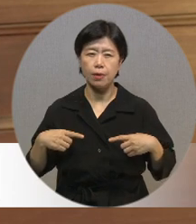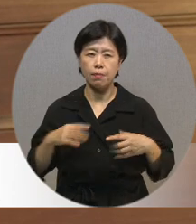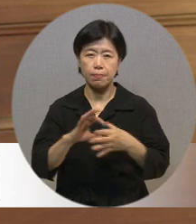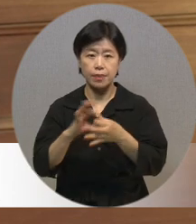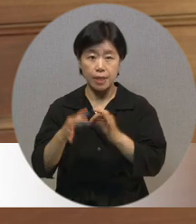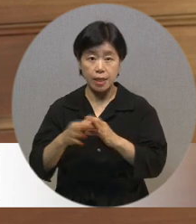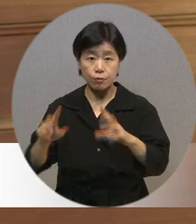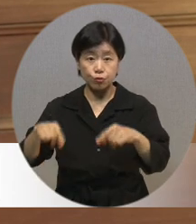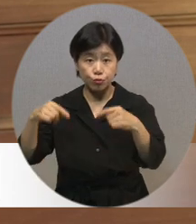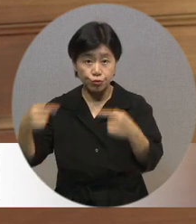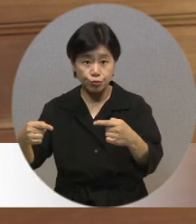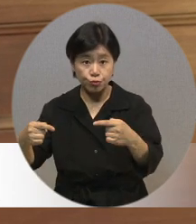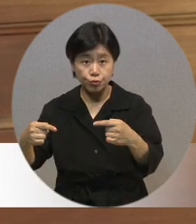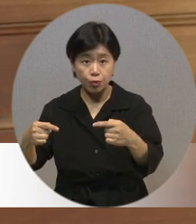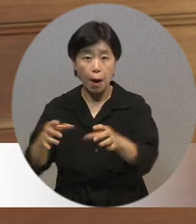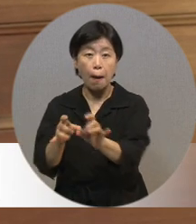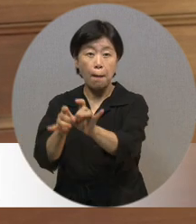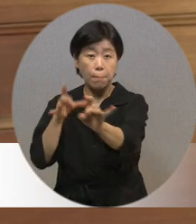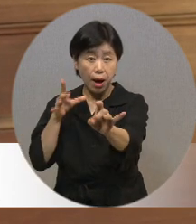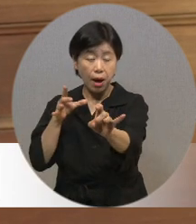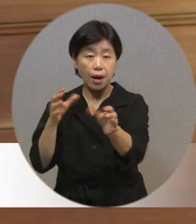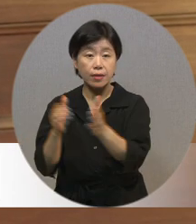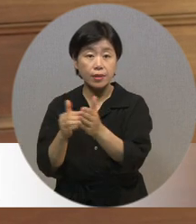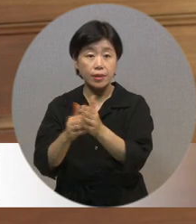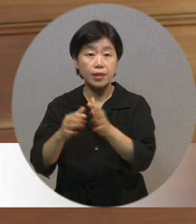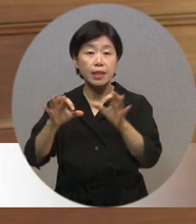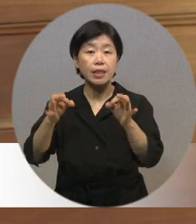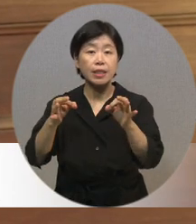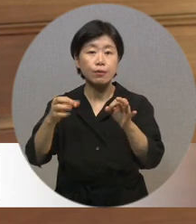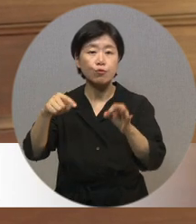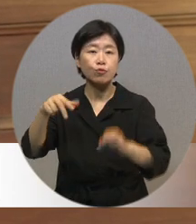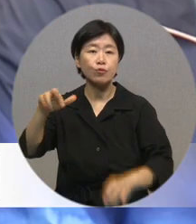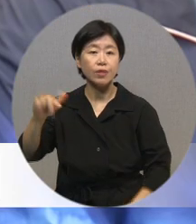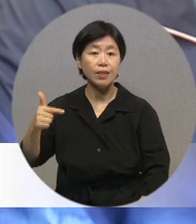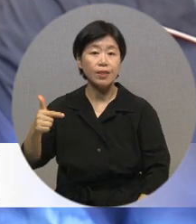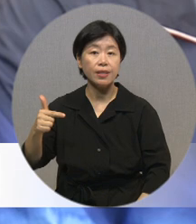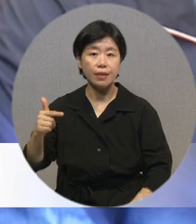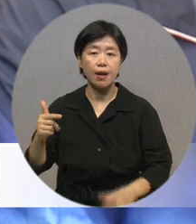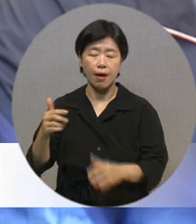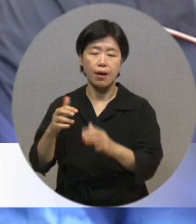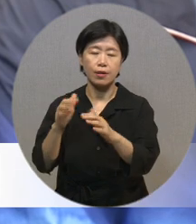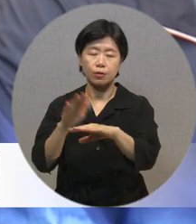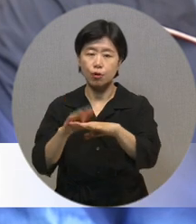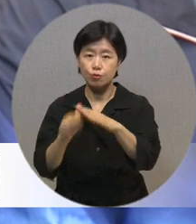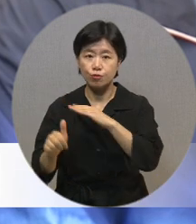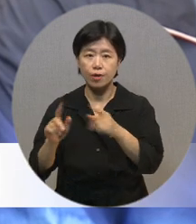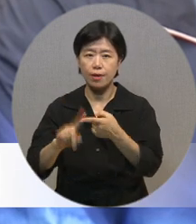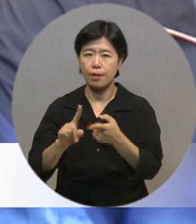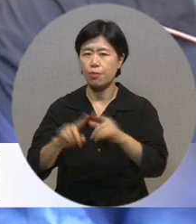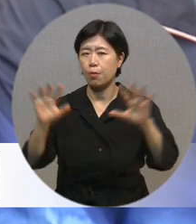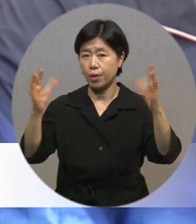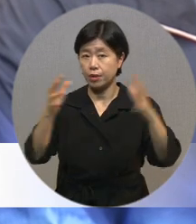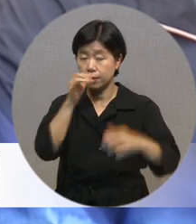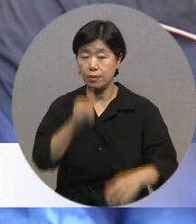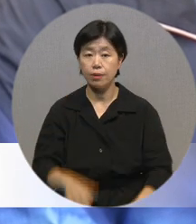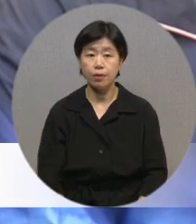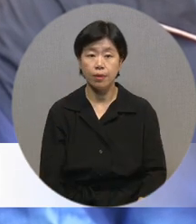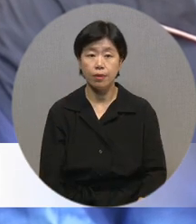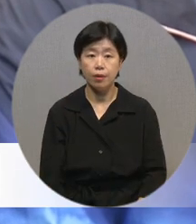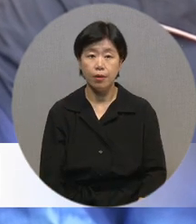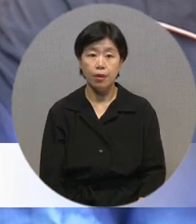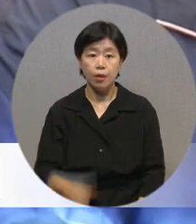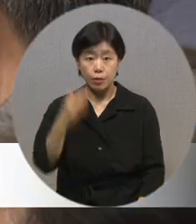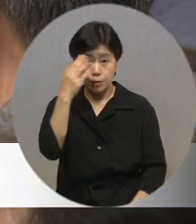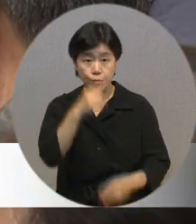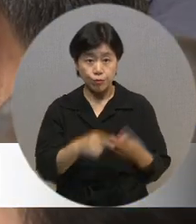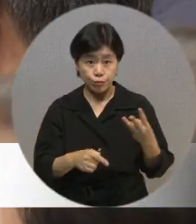따고 금위환영한 남자 양궁 김우진 선수 환영행사를 가졌습니다. 이날 행사에는 청주시청 소속